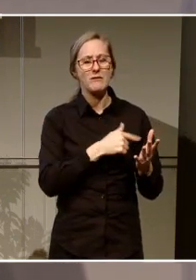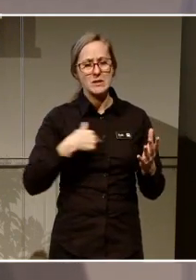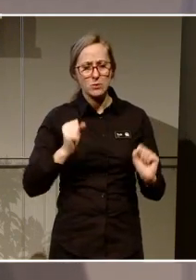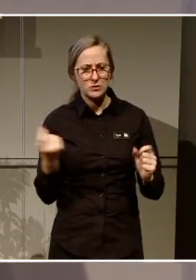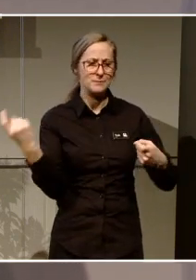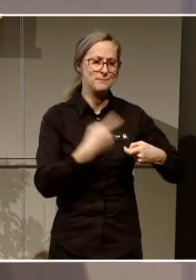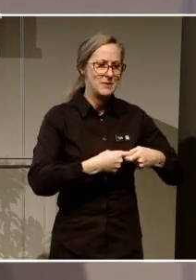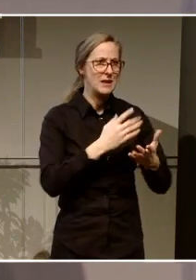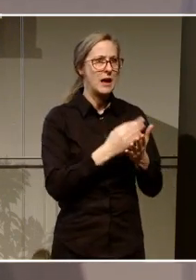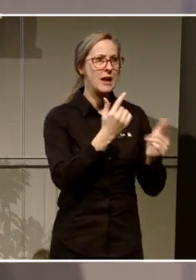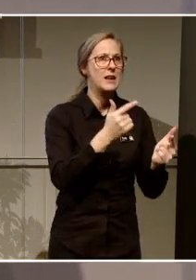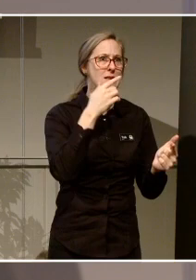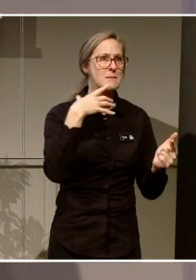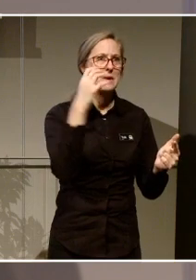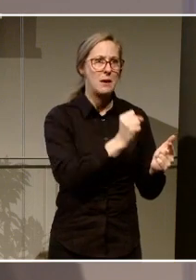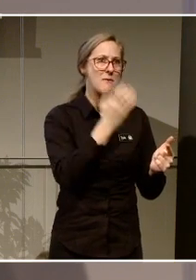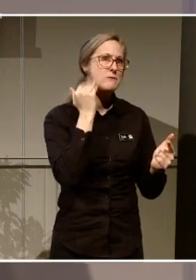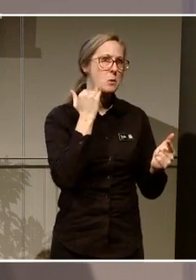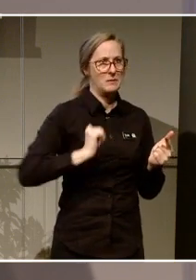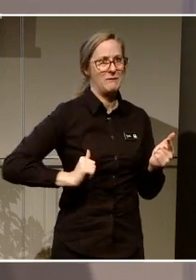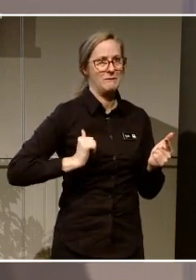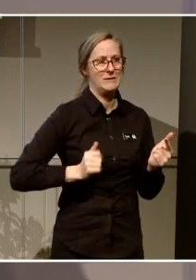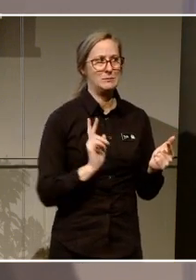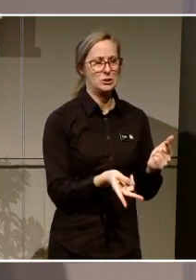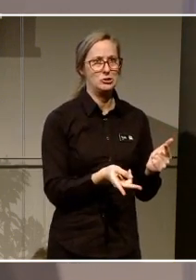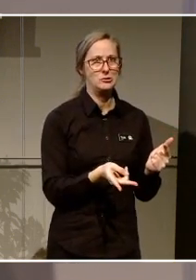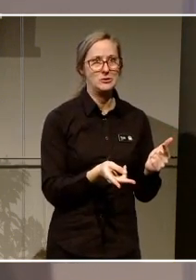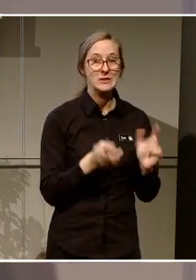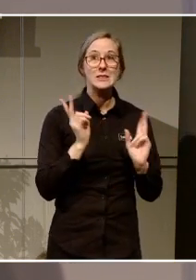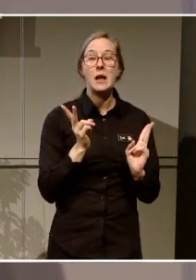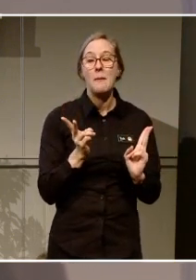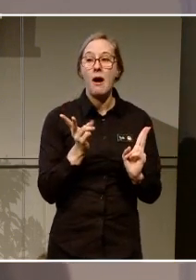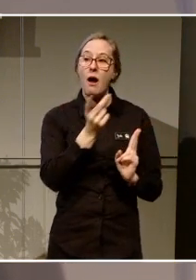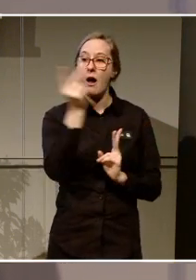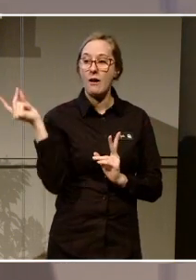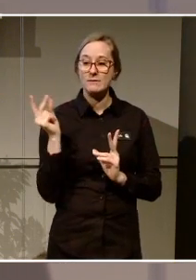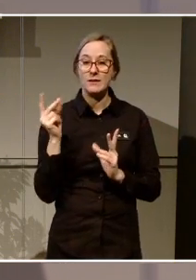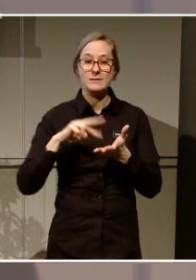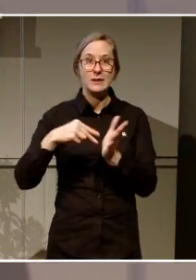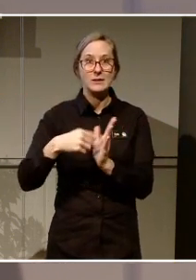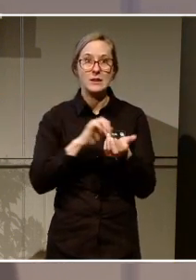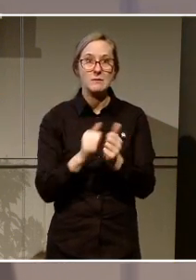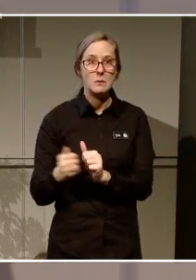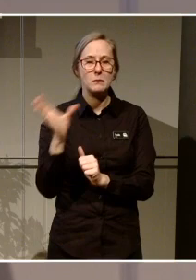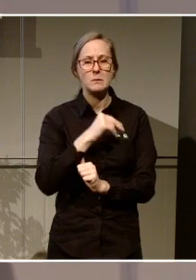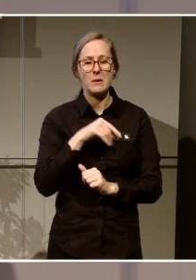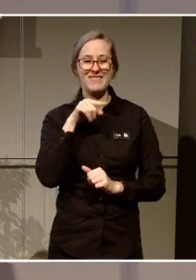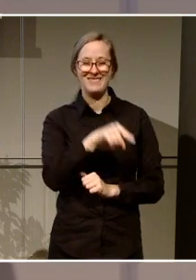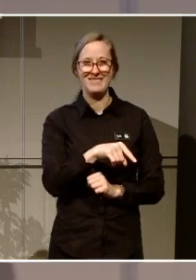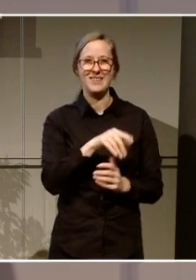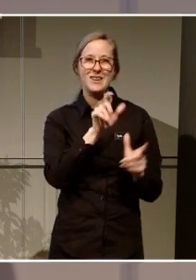De säkerhetsbegrepp och nivåer vi har haft tidigare. Precis som alla annan teknikförändring så ledde den